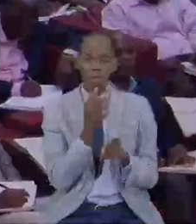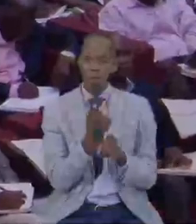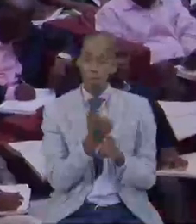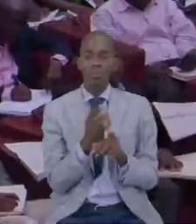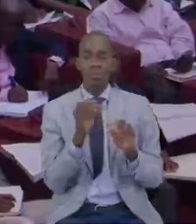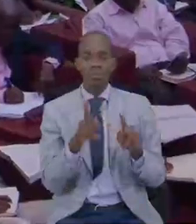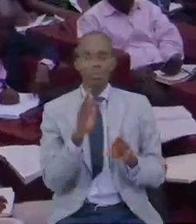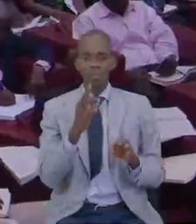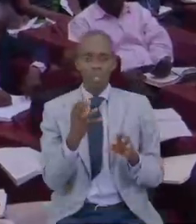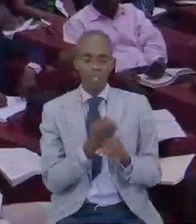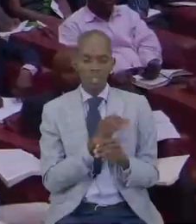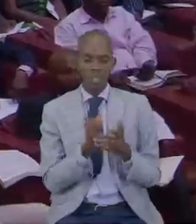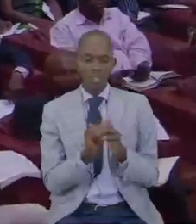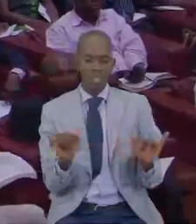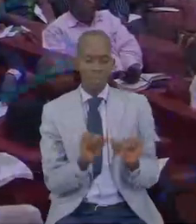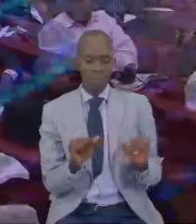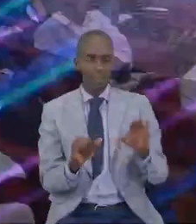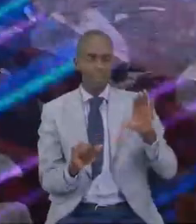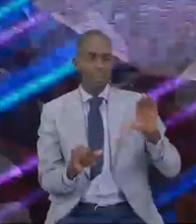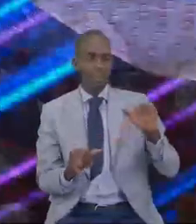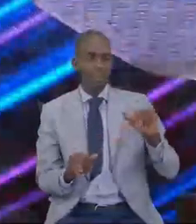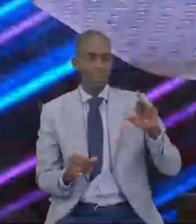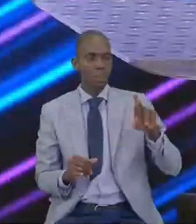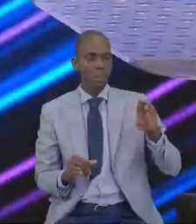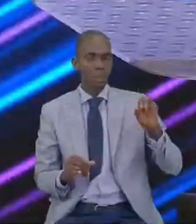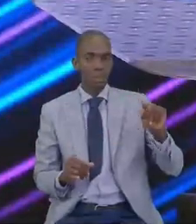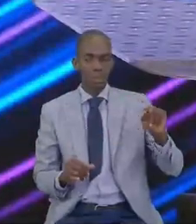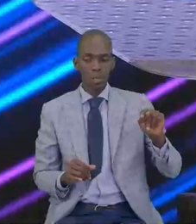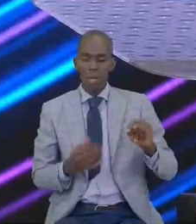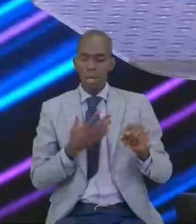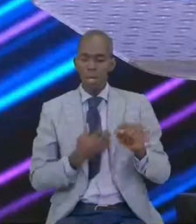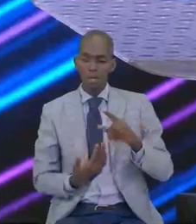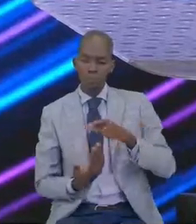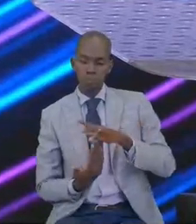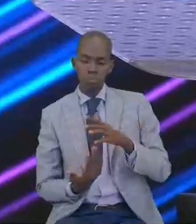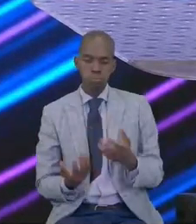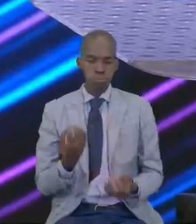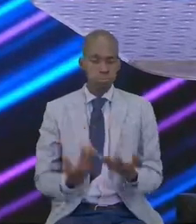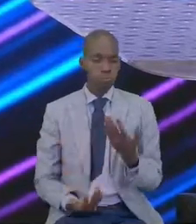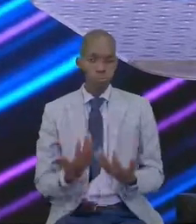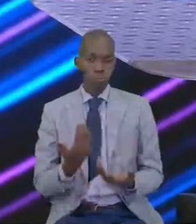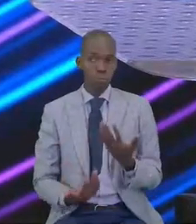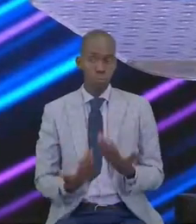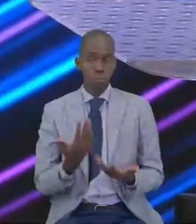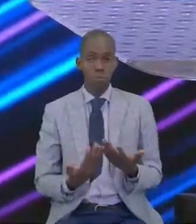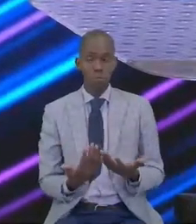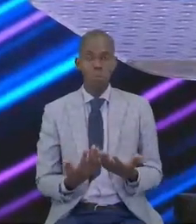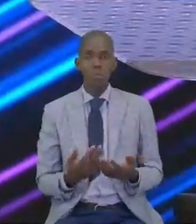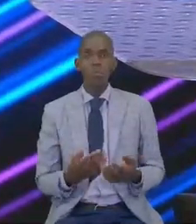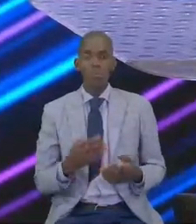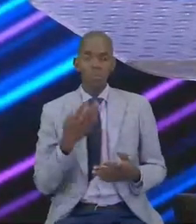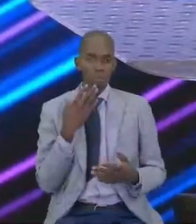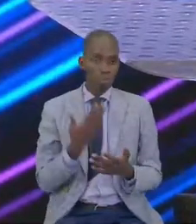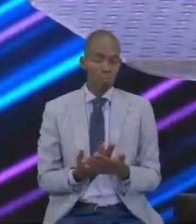carotte et tu bouillis et tu prépares ça, bien préparé, tu prends la